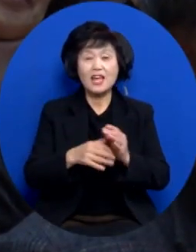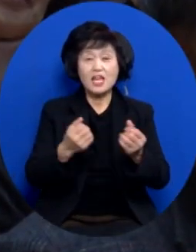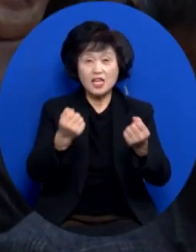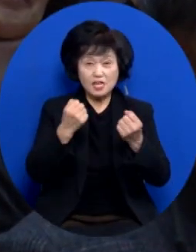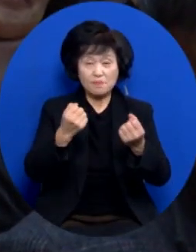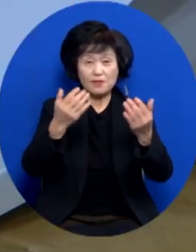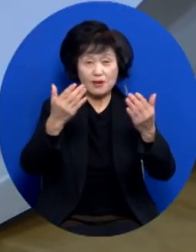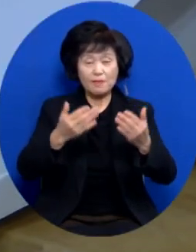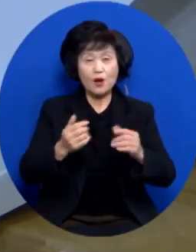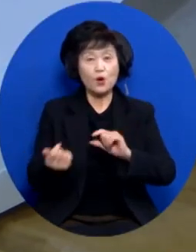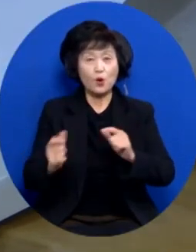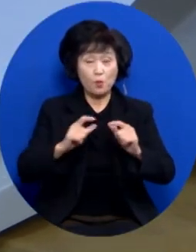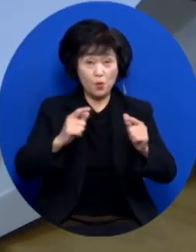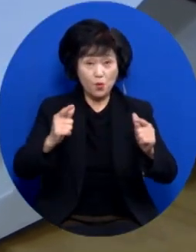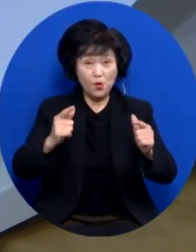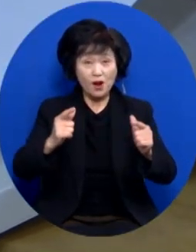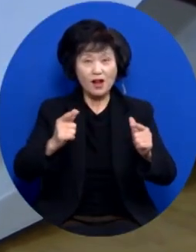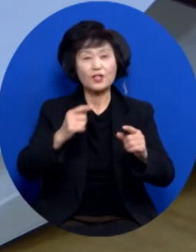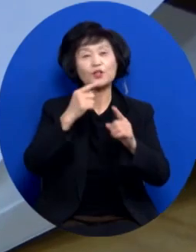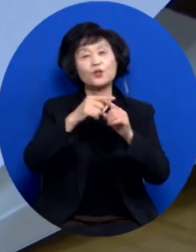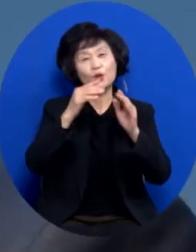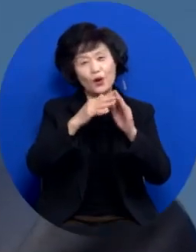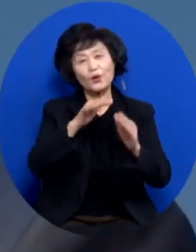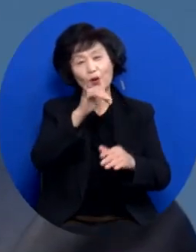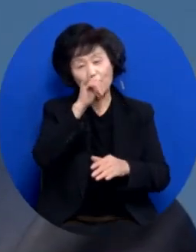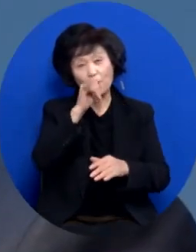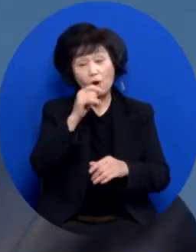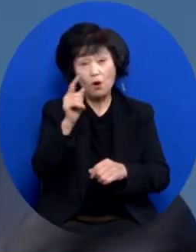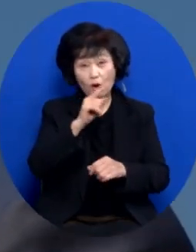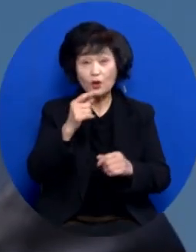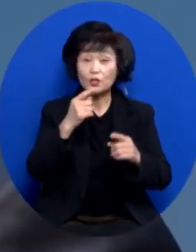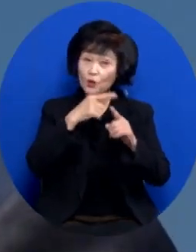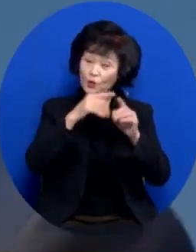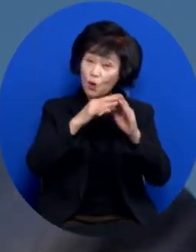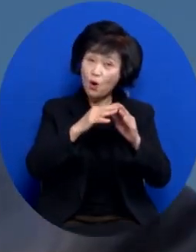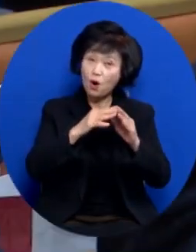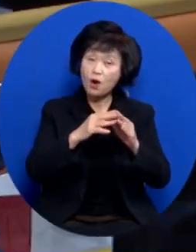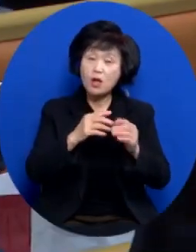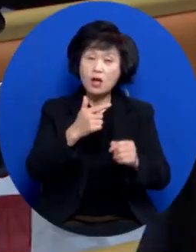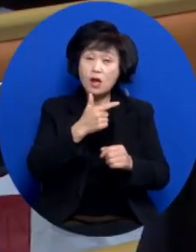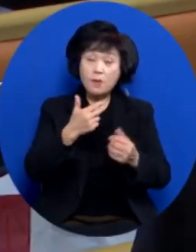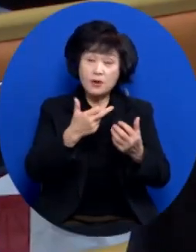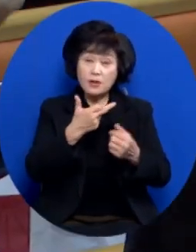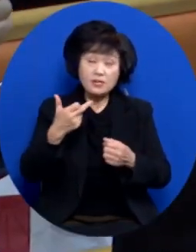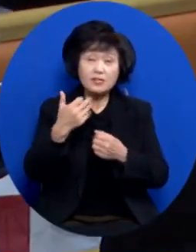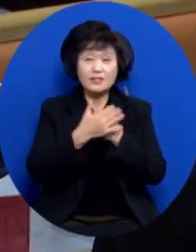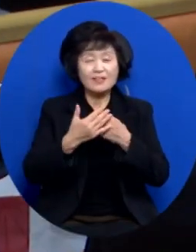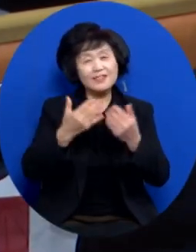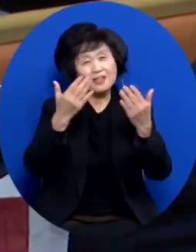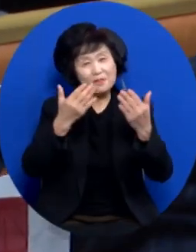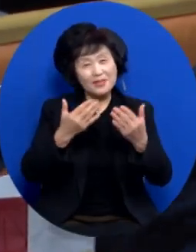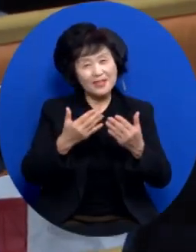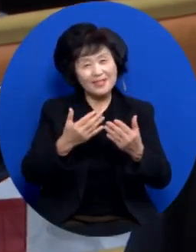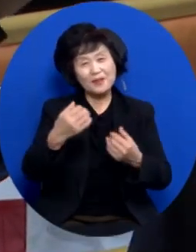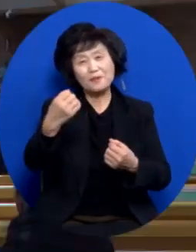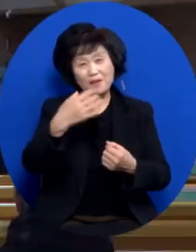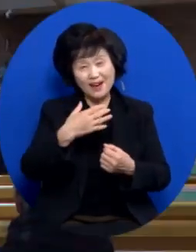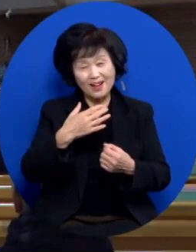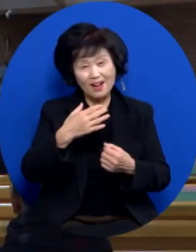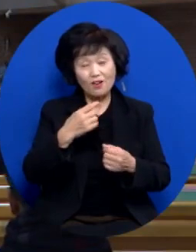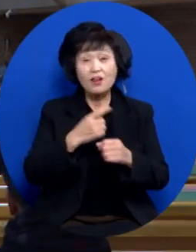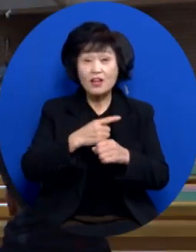보고 어떤 교회는 까무러치게 은혜를 받았다. 목회자와 교인들이 이구동성으로 그래서 내년에